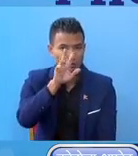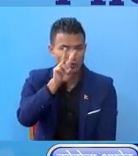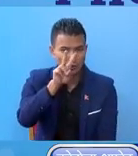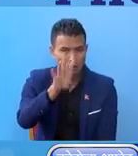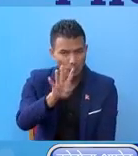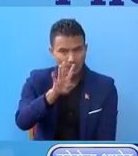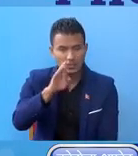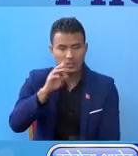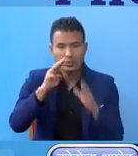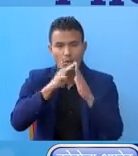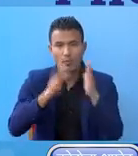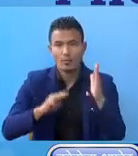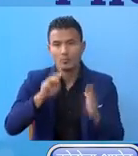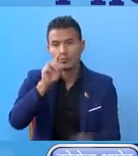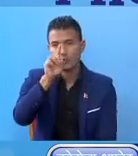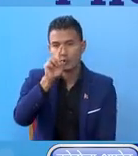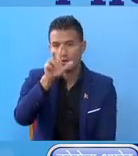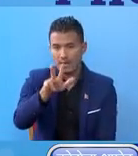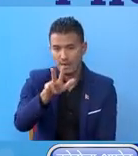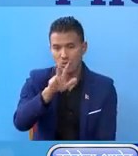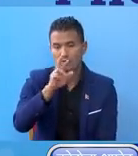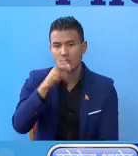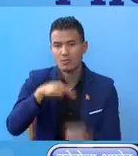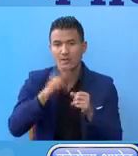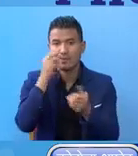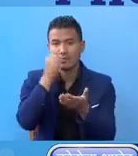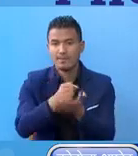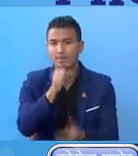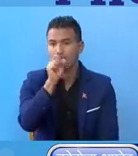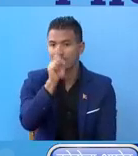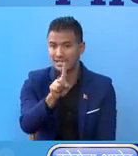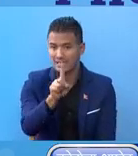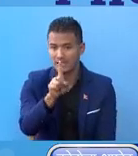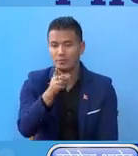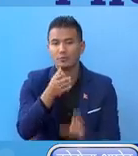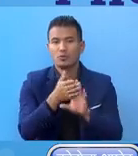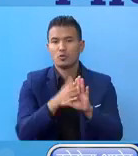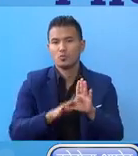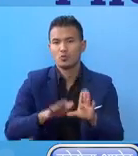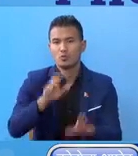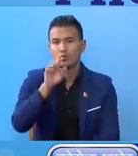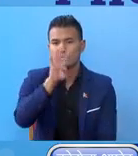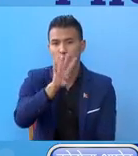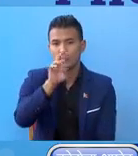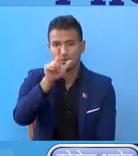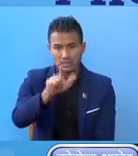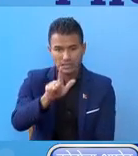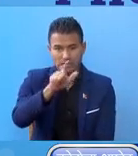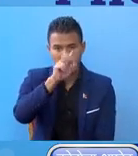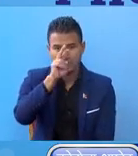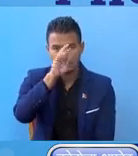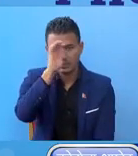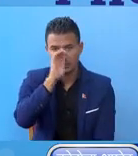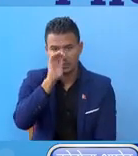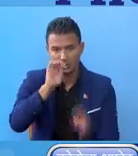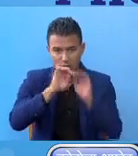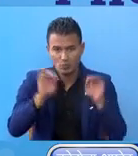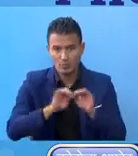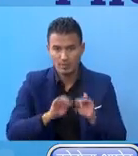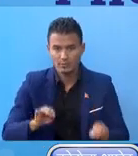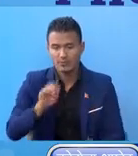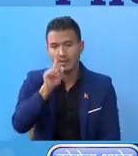24, मकवानपुरमा 18, रामेछापमा 1, ललितपुरमा 47 र सिन्धुपाल्चोकमा